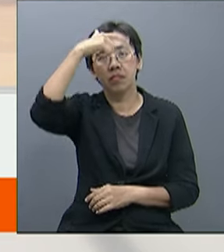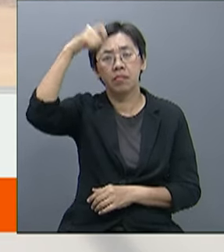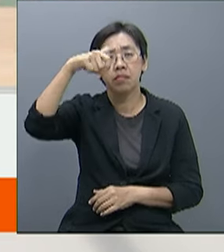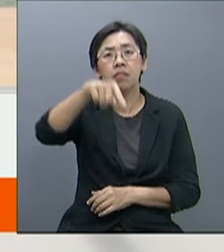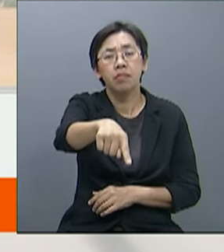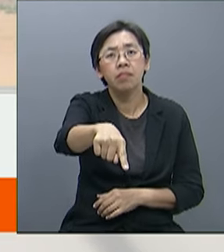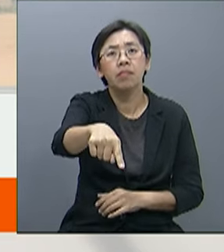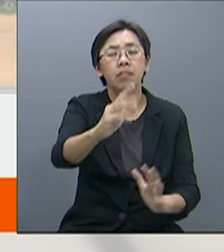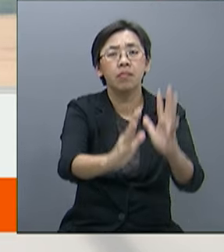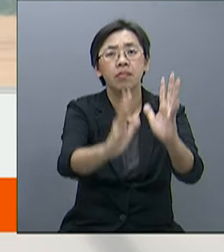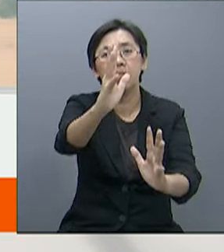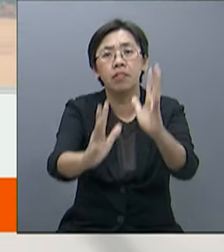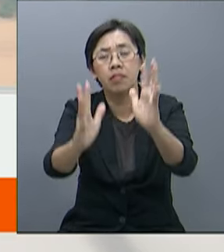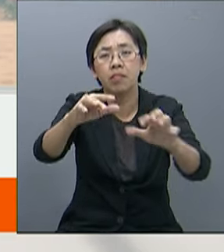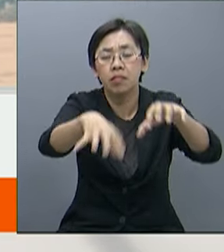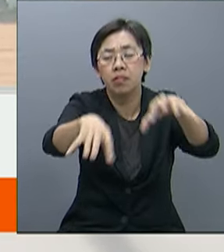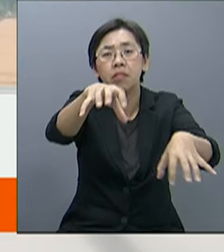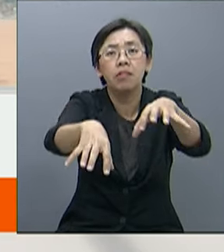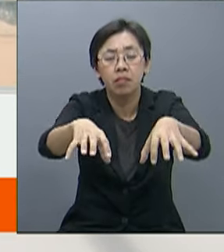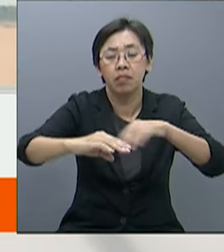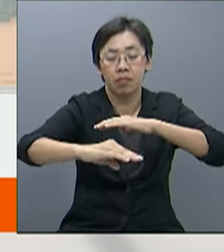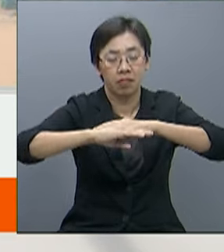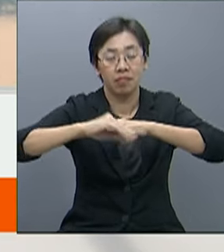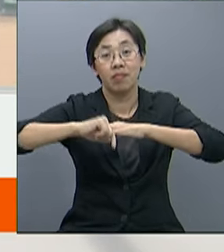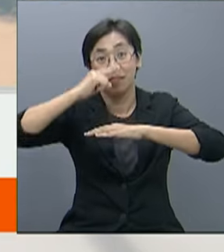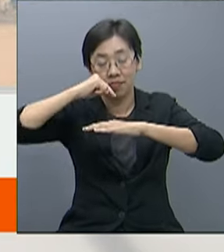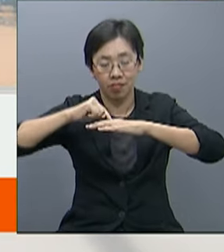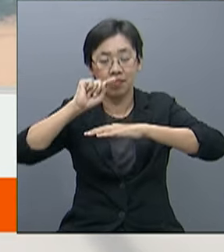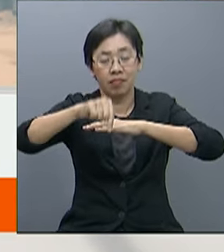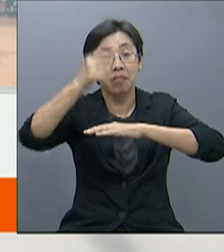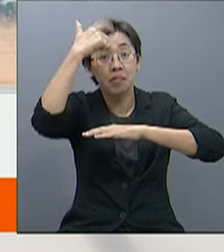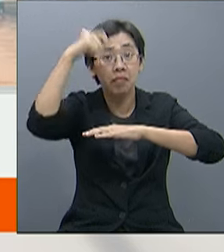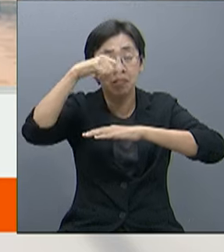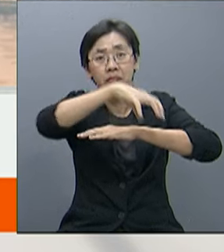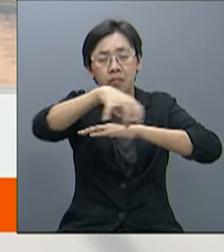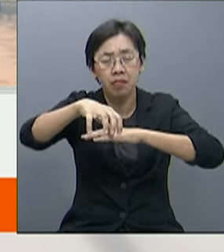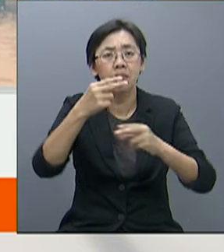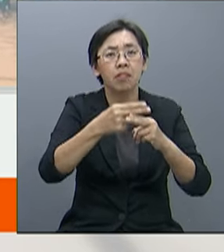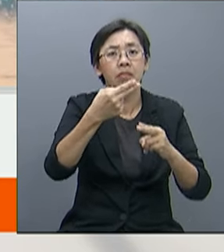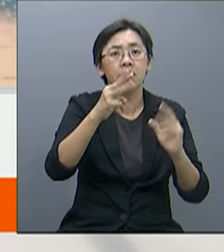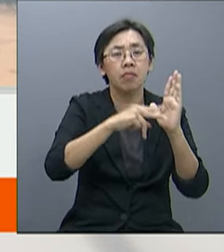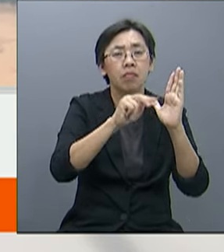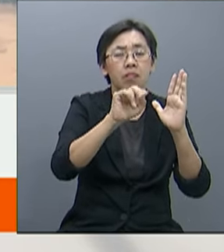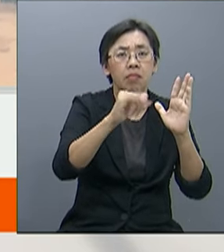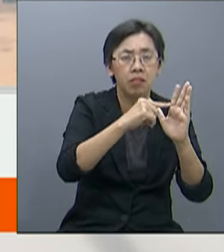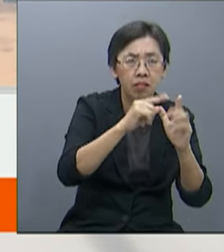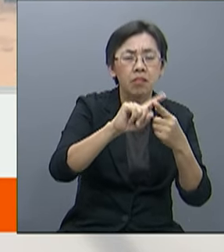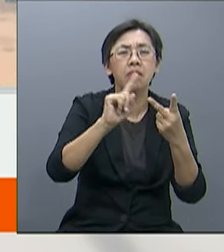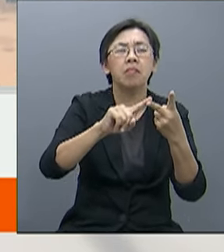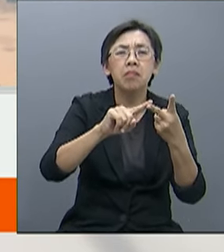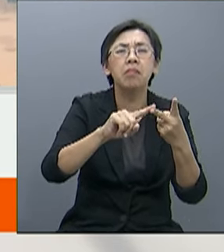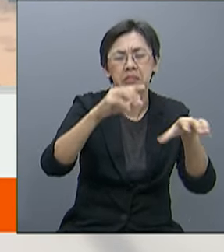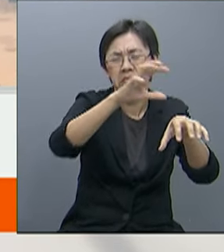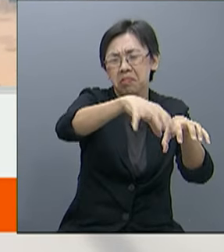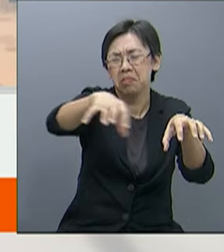ามเมืองที่เกิดขึ้นแถวตะเข็บชายแดนเรานะครับก็จะเป็นหวันหยาสเวโกโกหรือว่าเป็นเคเคพ